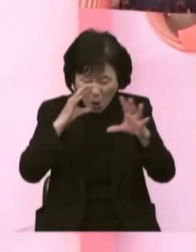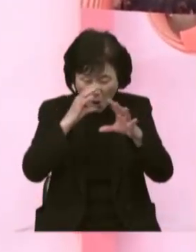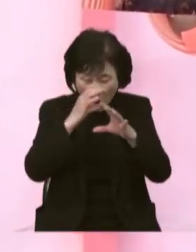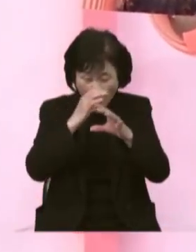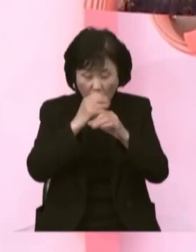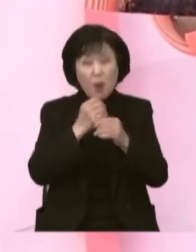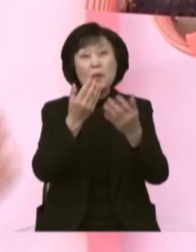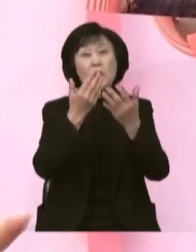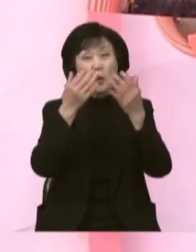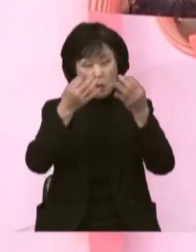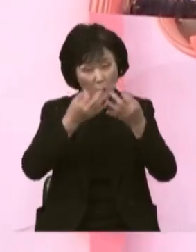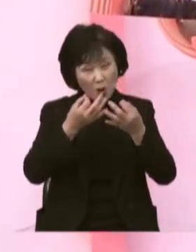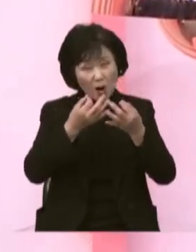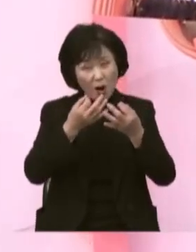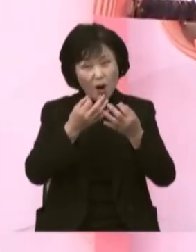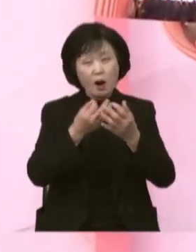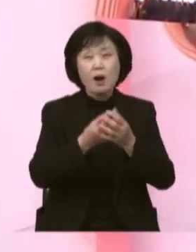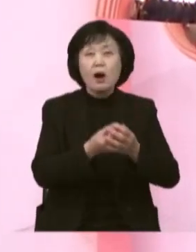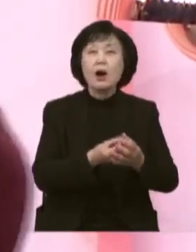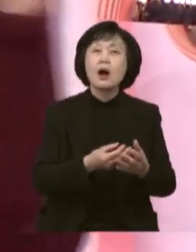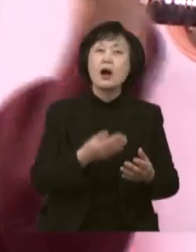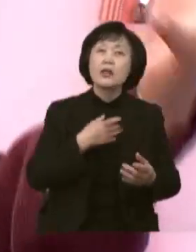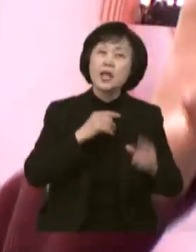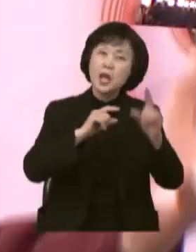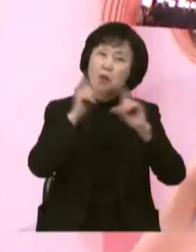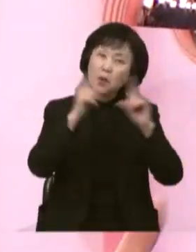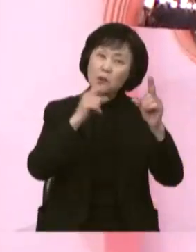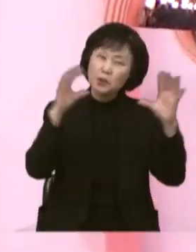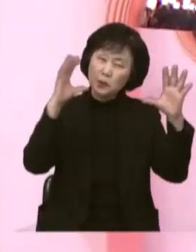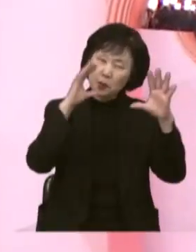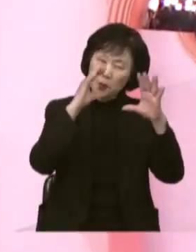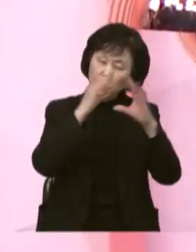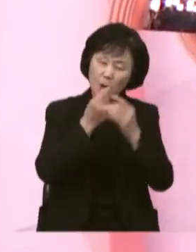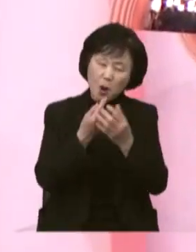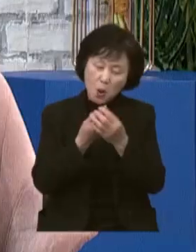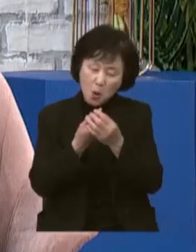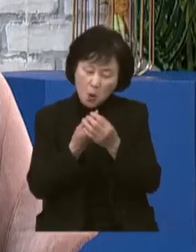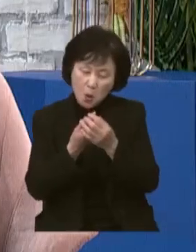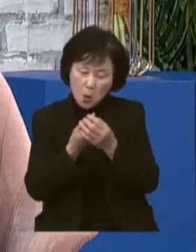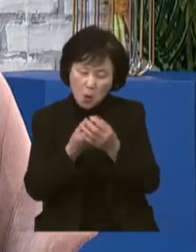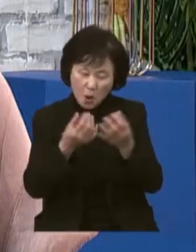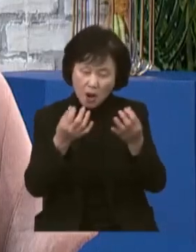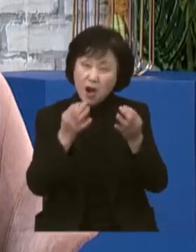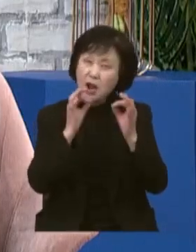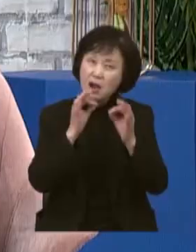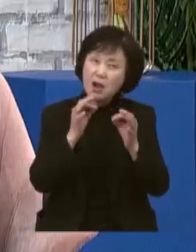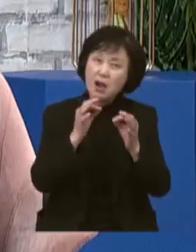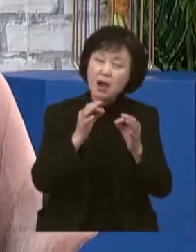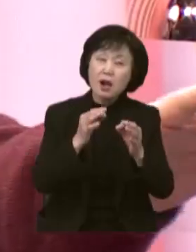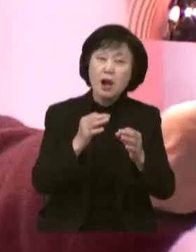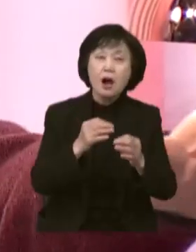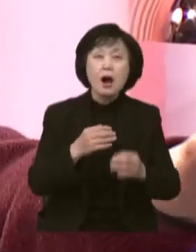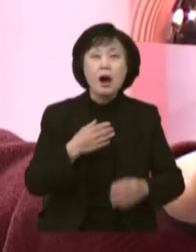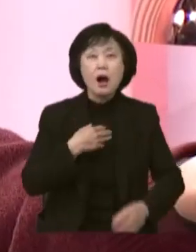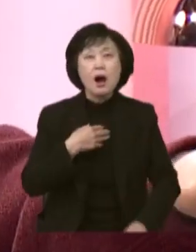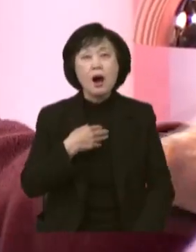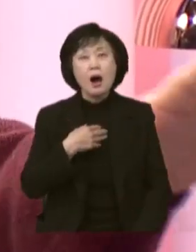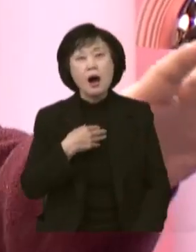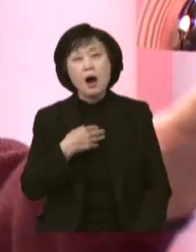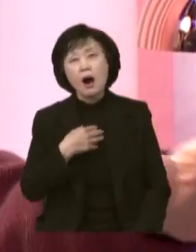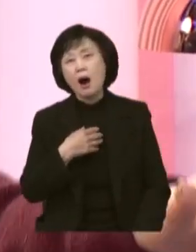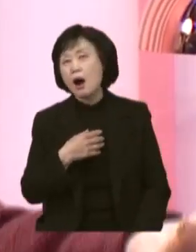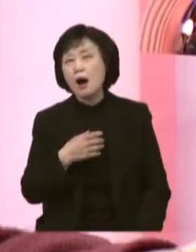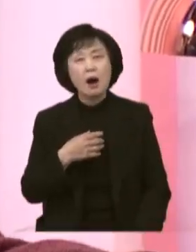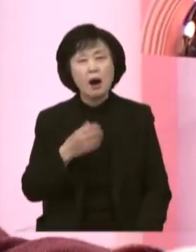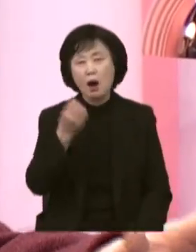없고 눈물에 앞을 가리고 콧물에 먹물에 난리가 난 거예요. 그러니까 막 거기 교인 그